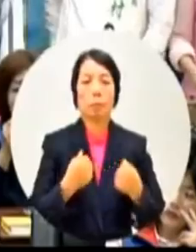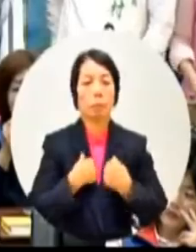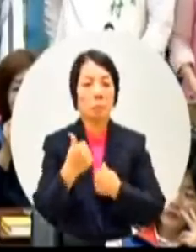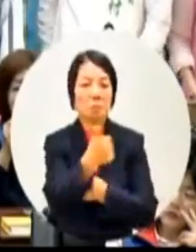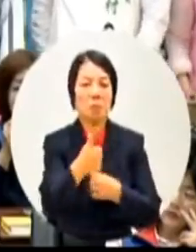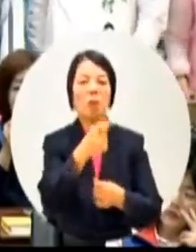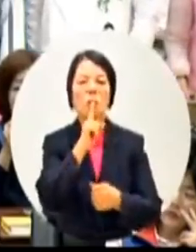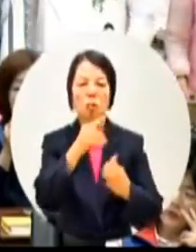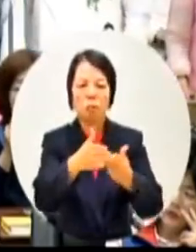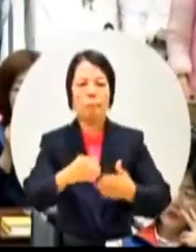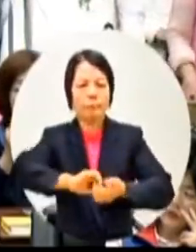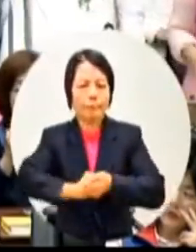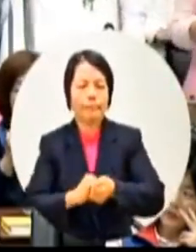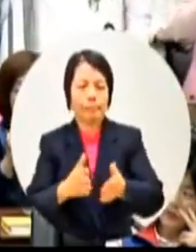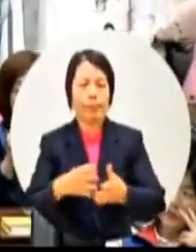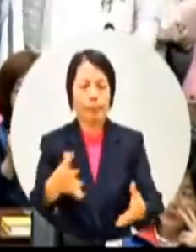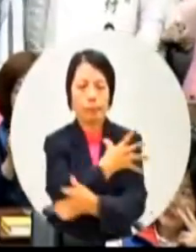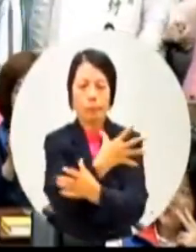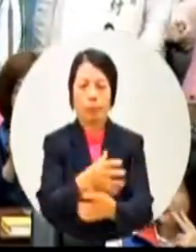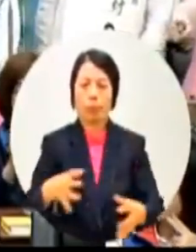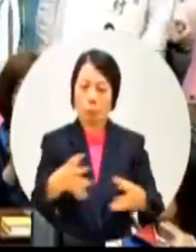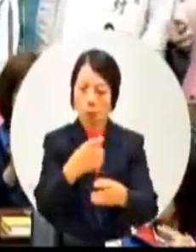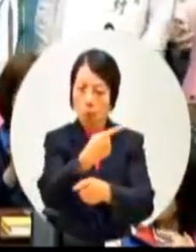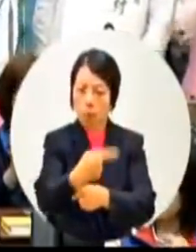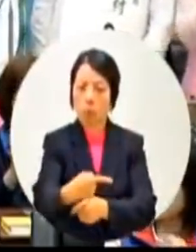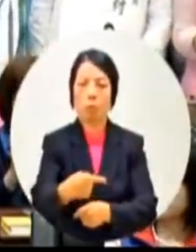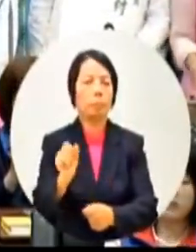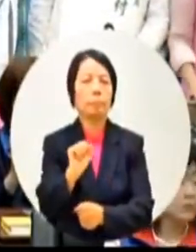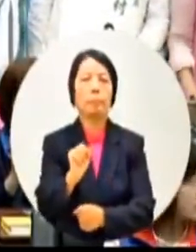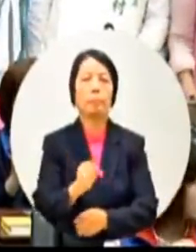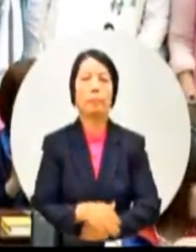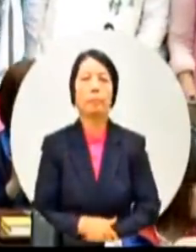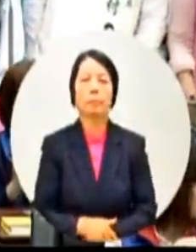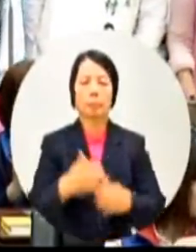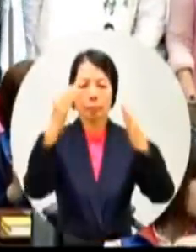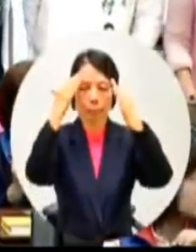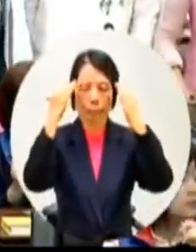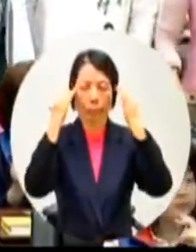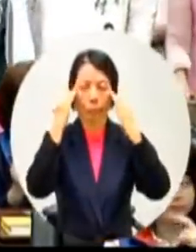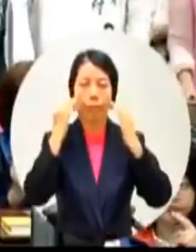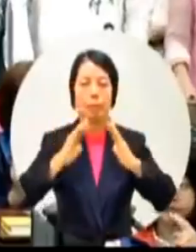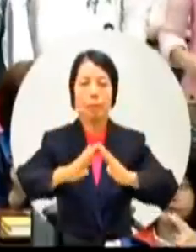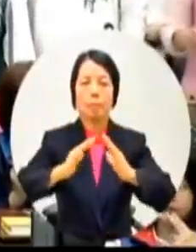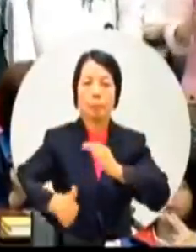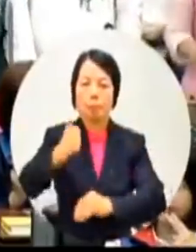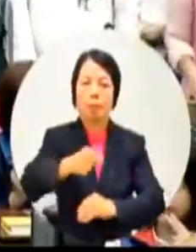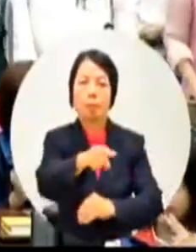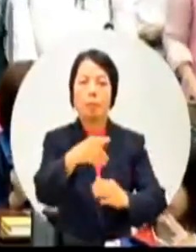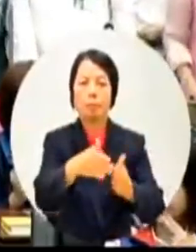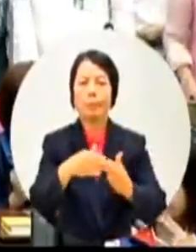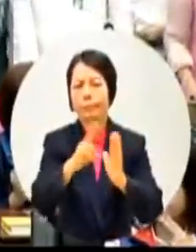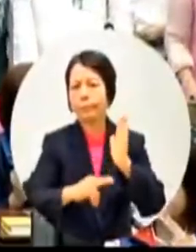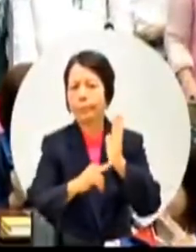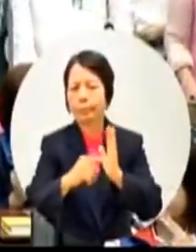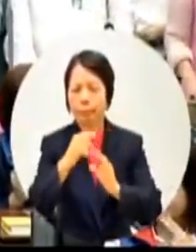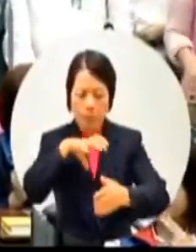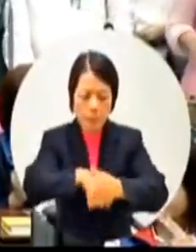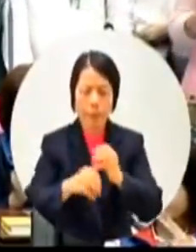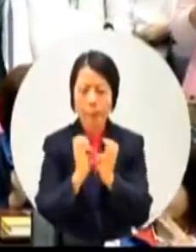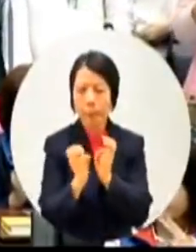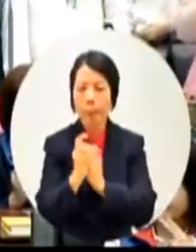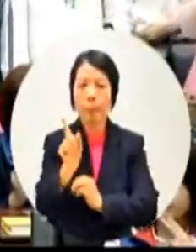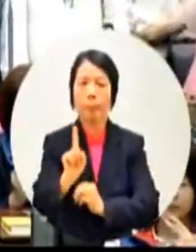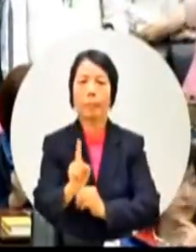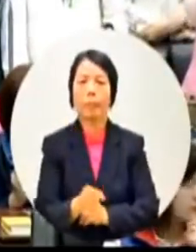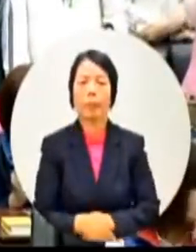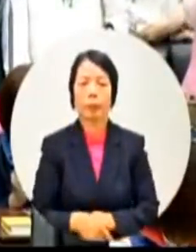那韩市长你说九二共识，啊，但是你的物件是啥物，你爱讲出来，大家了解啊。啊，不然这样变成欺骗台湾社会。哦，